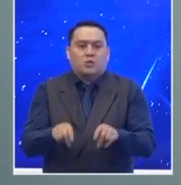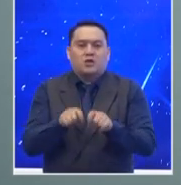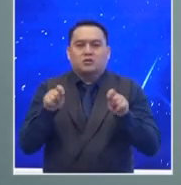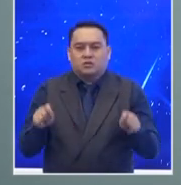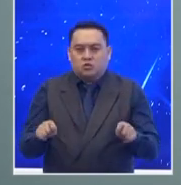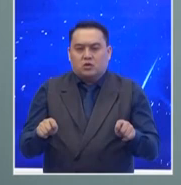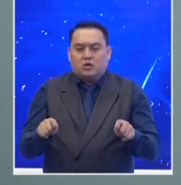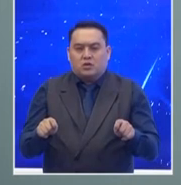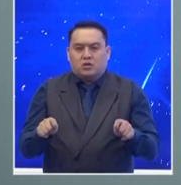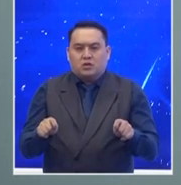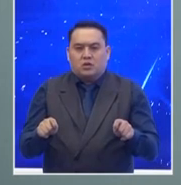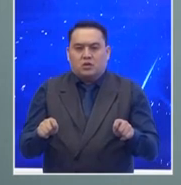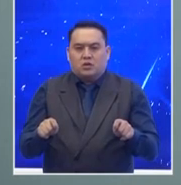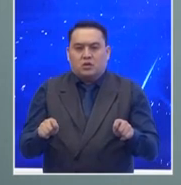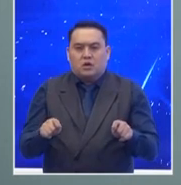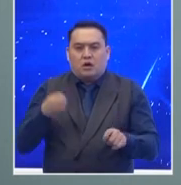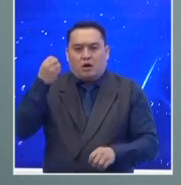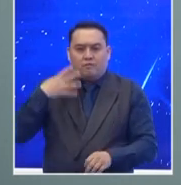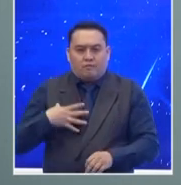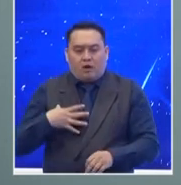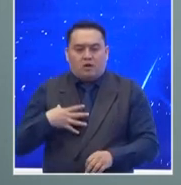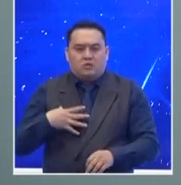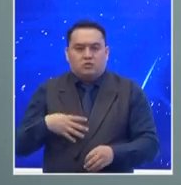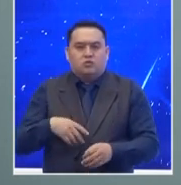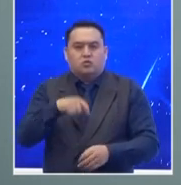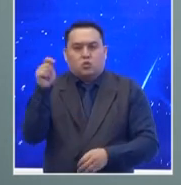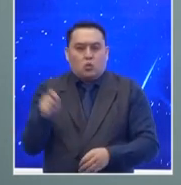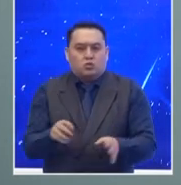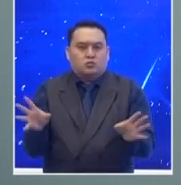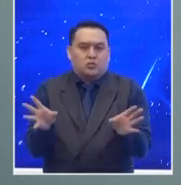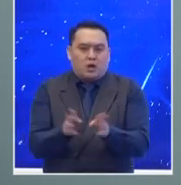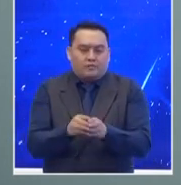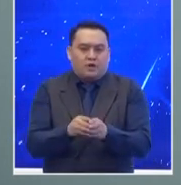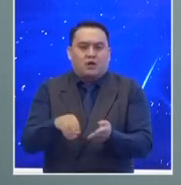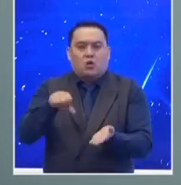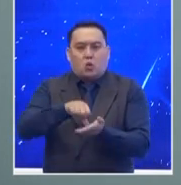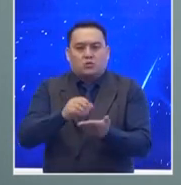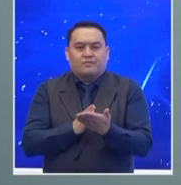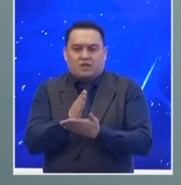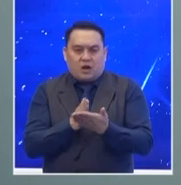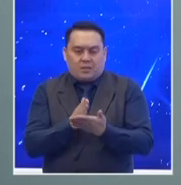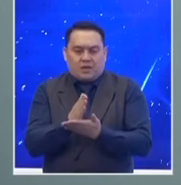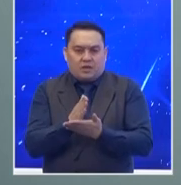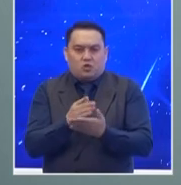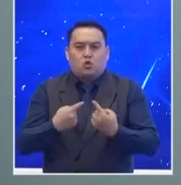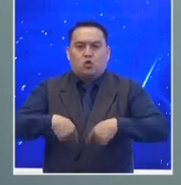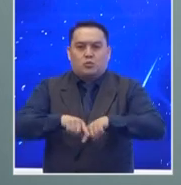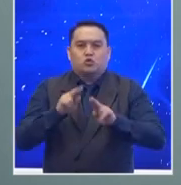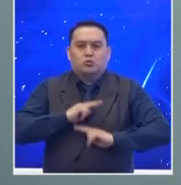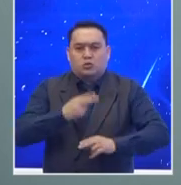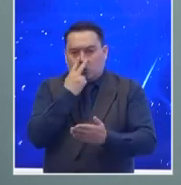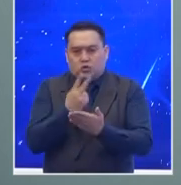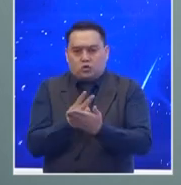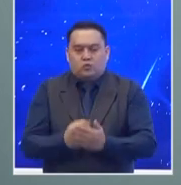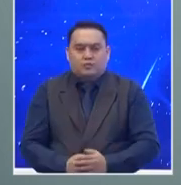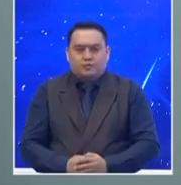жанында ауған соғыстың ардагерлерінің бірлескен осы үйірменің жұмыстарын көрсету